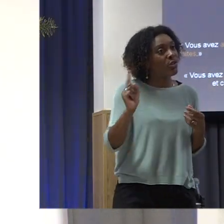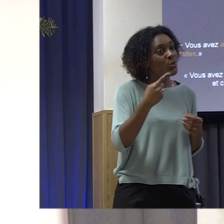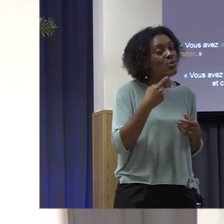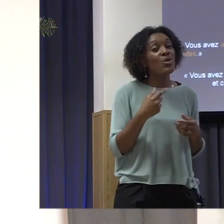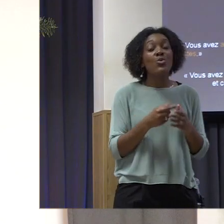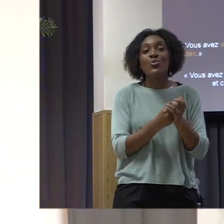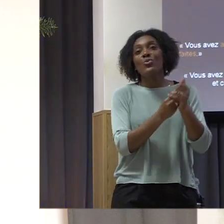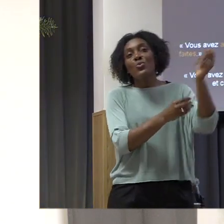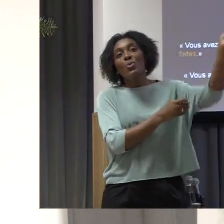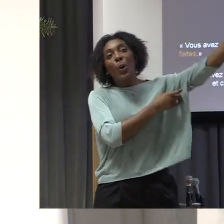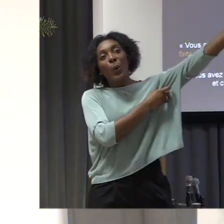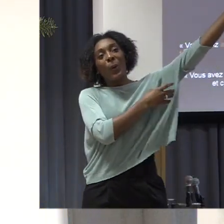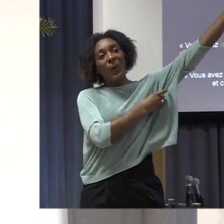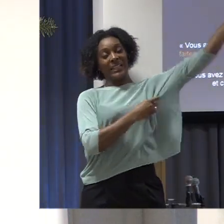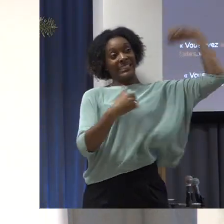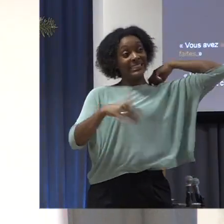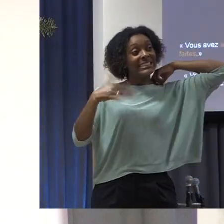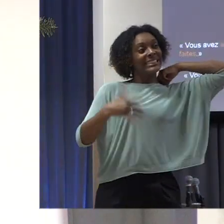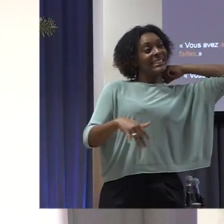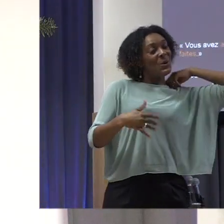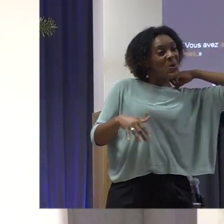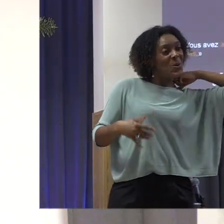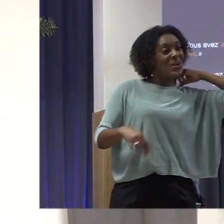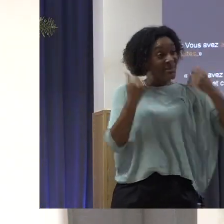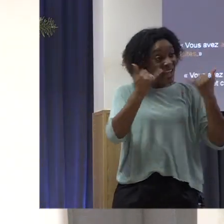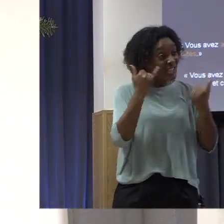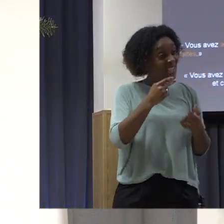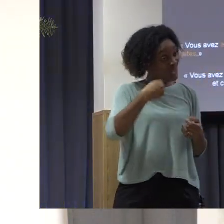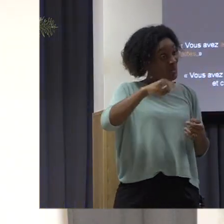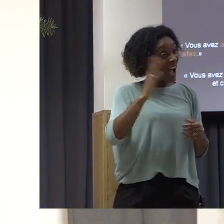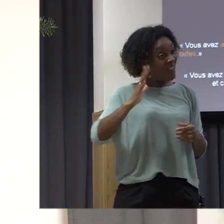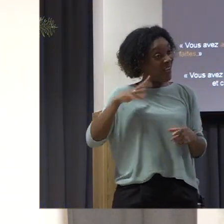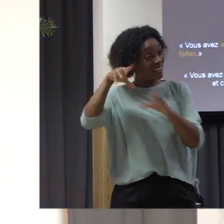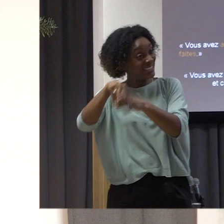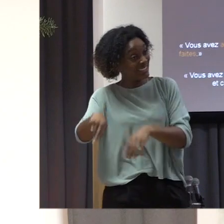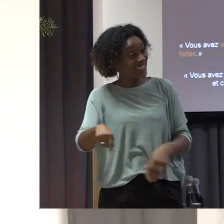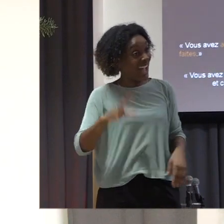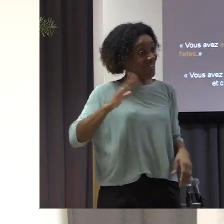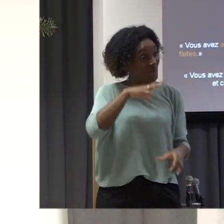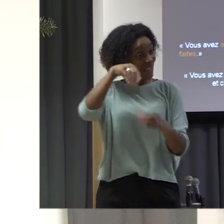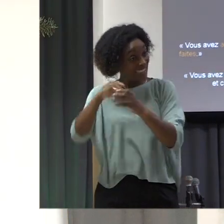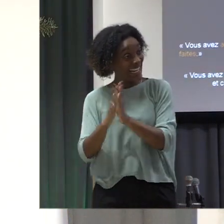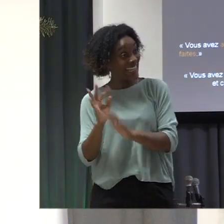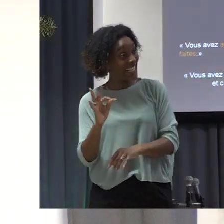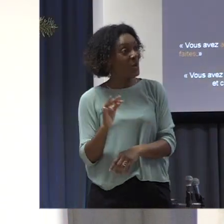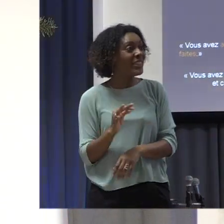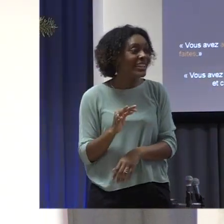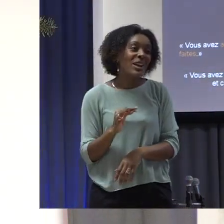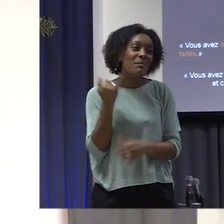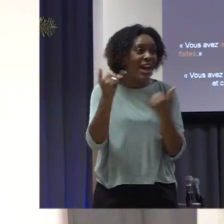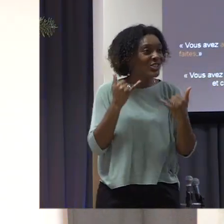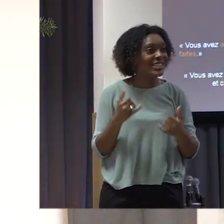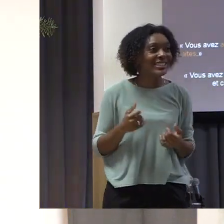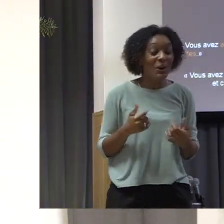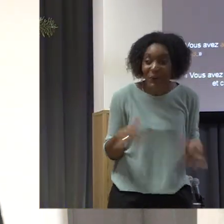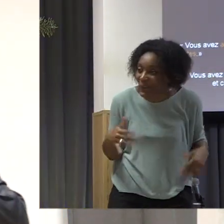waouh! Moi, je peux dire que si on avait été chrétien de Thessalonique, waouh! Ça devait être... vous vous rendez